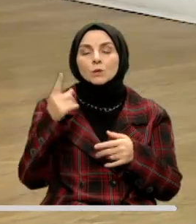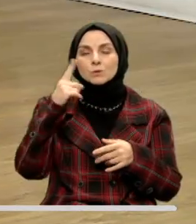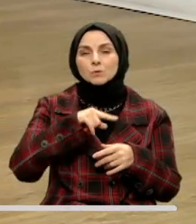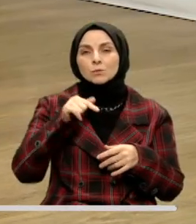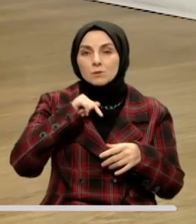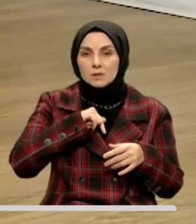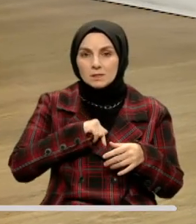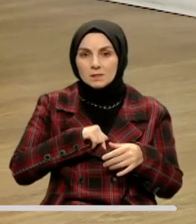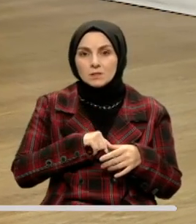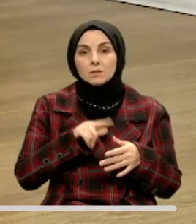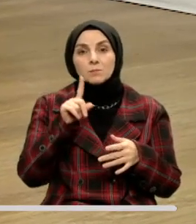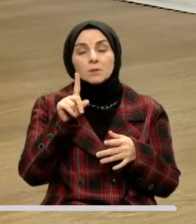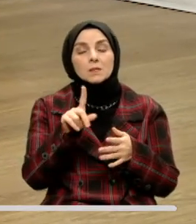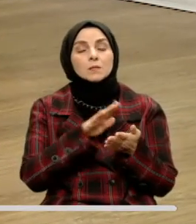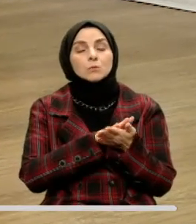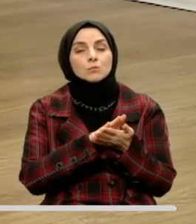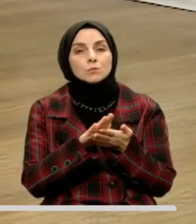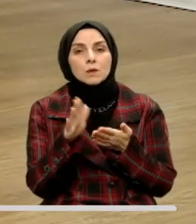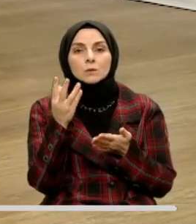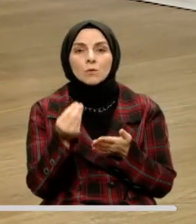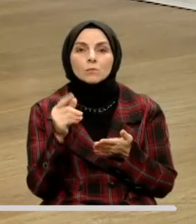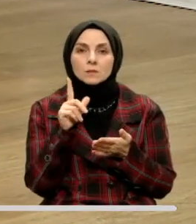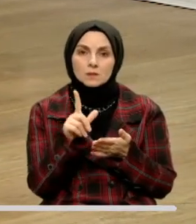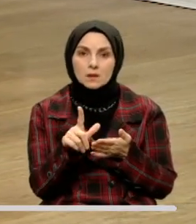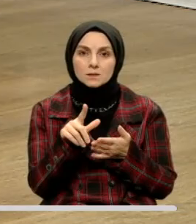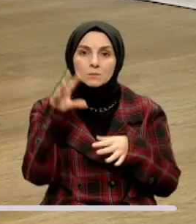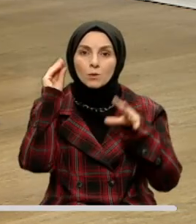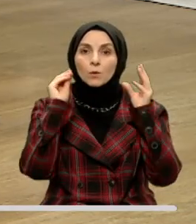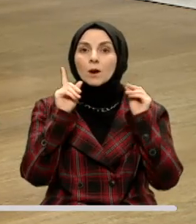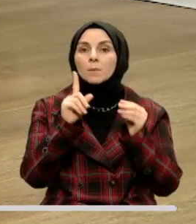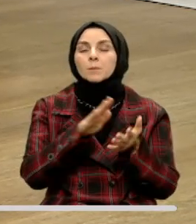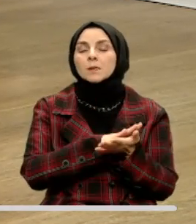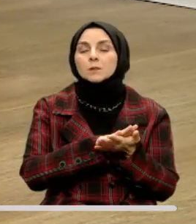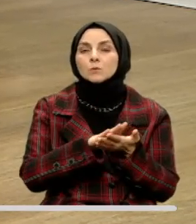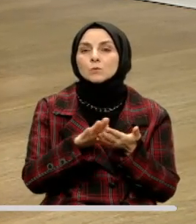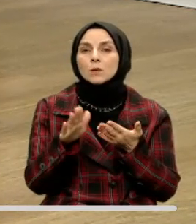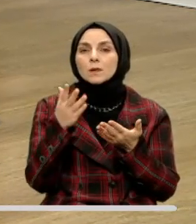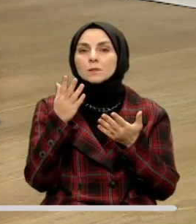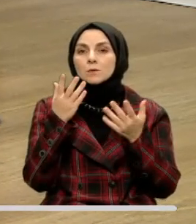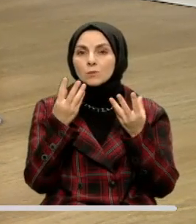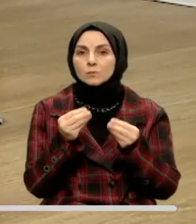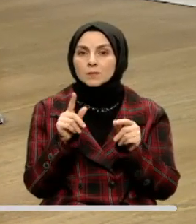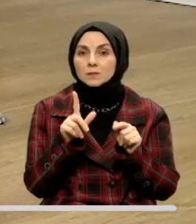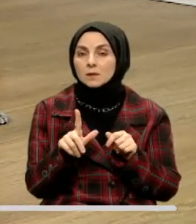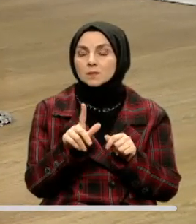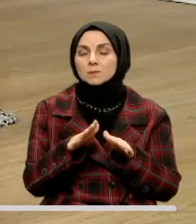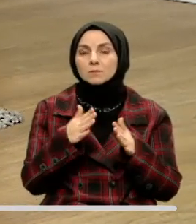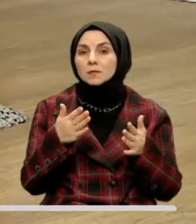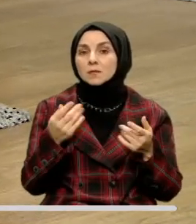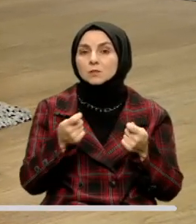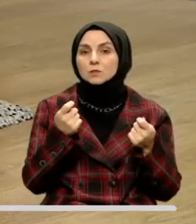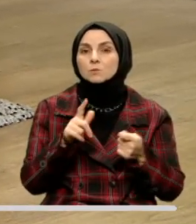hı. Motivasyon bir süreklilik, öğrenme bir düzen gerektirir. Neyi çalışmam gerekiyor, ne kadar çalışmam